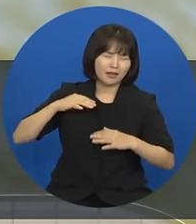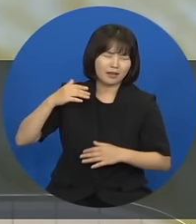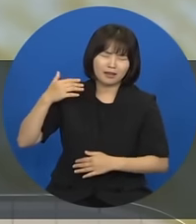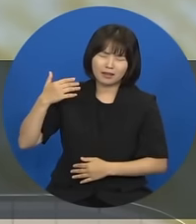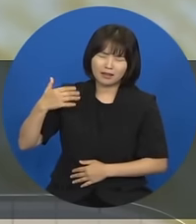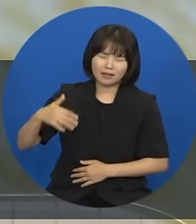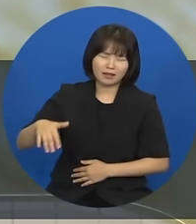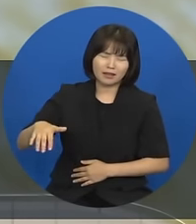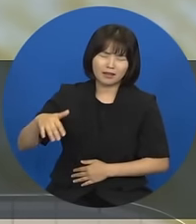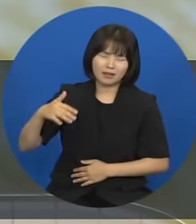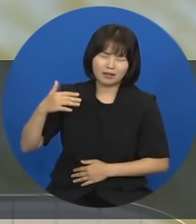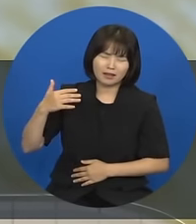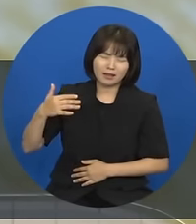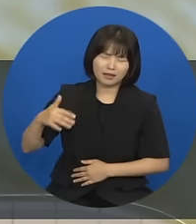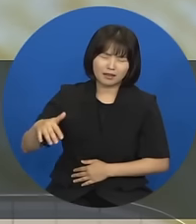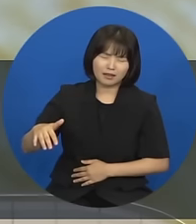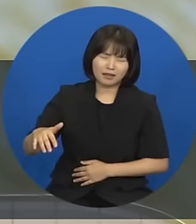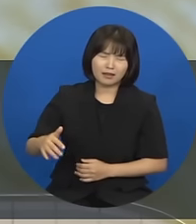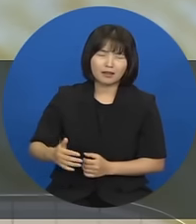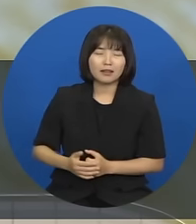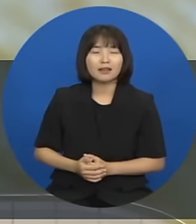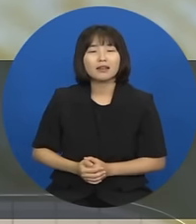놀랍네.